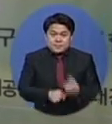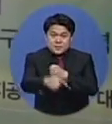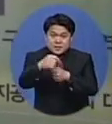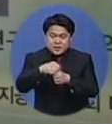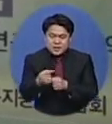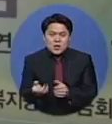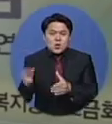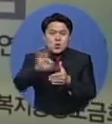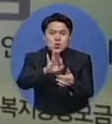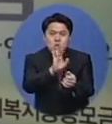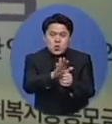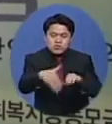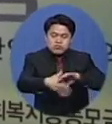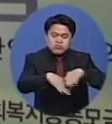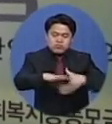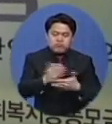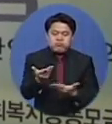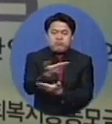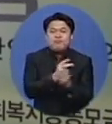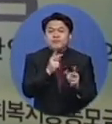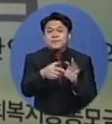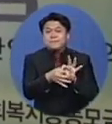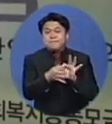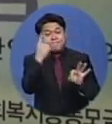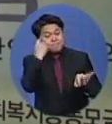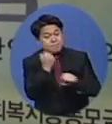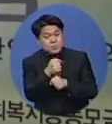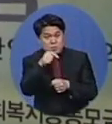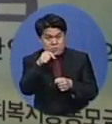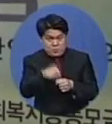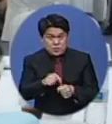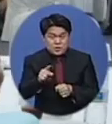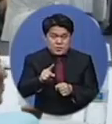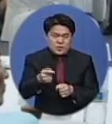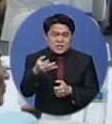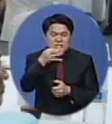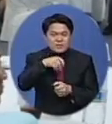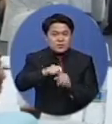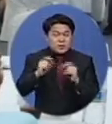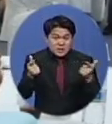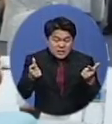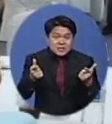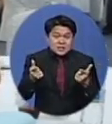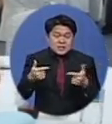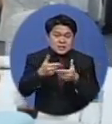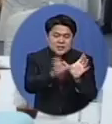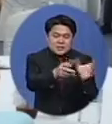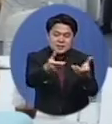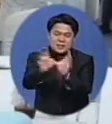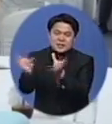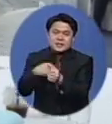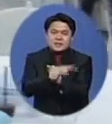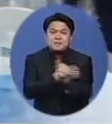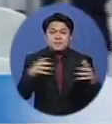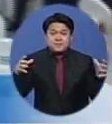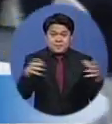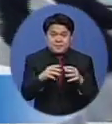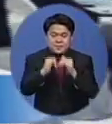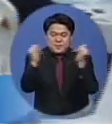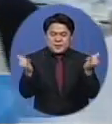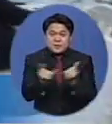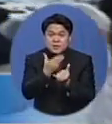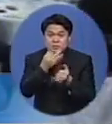과학적인 기부 문화와 나눔 사업에 대한 연구를 위해 비영리 단체들이 힘을 합쳤습니다. 사회복지